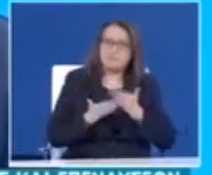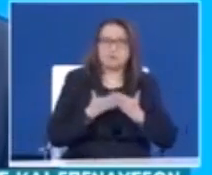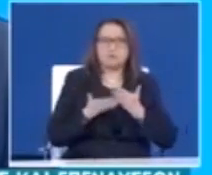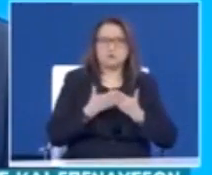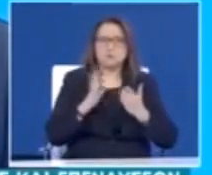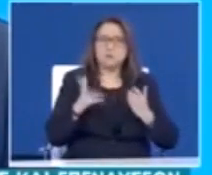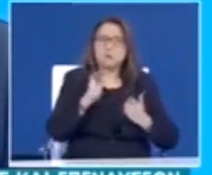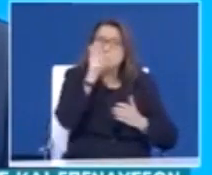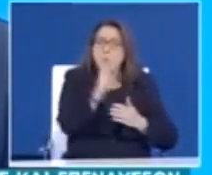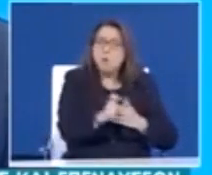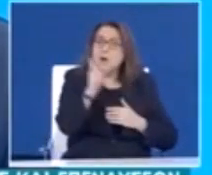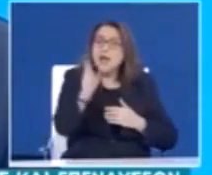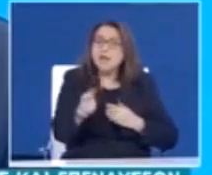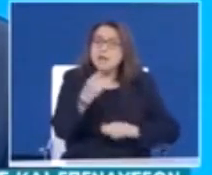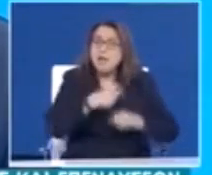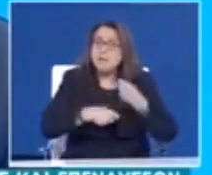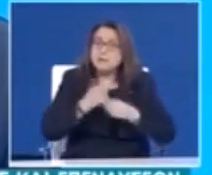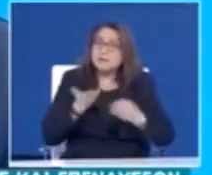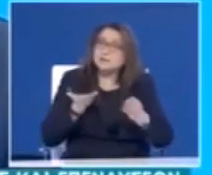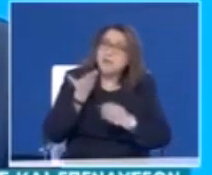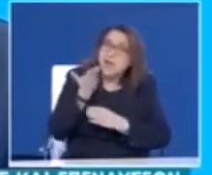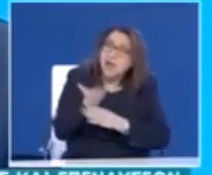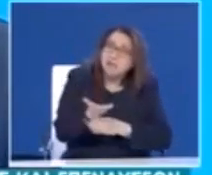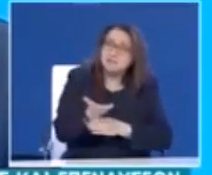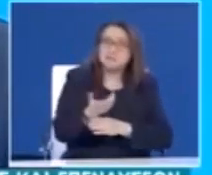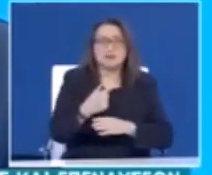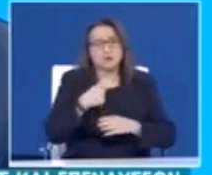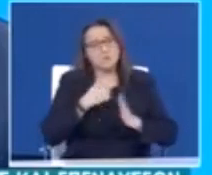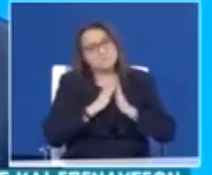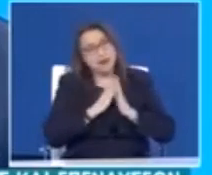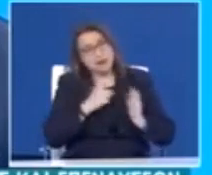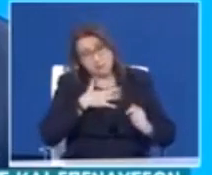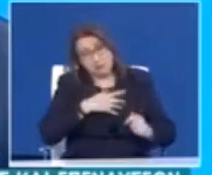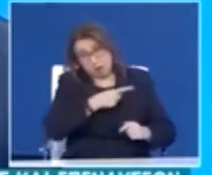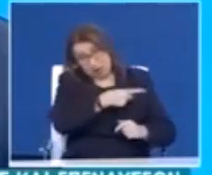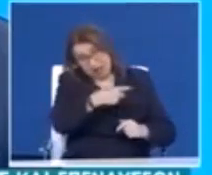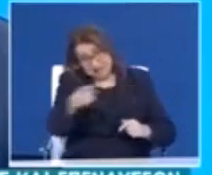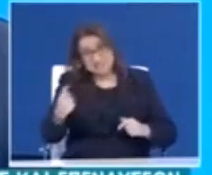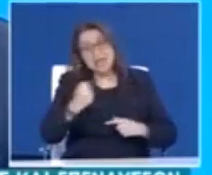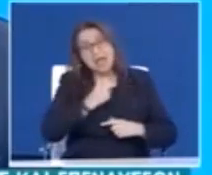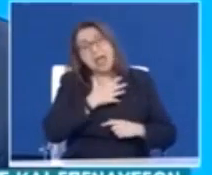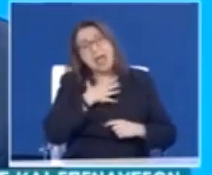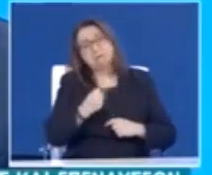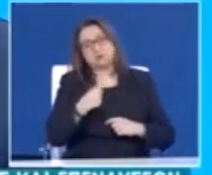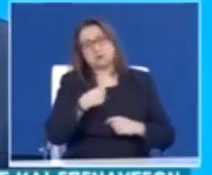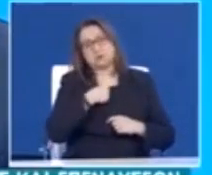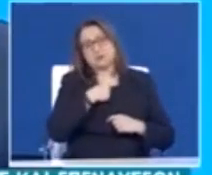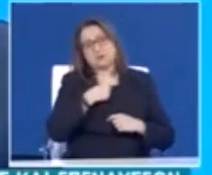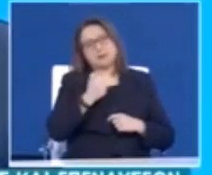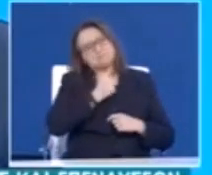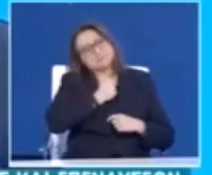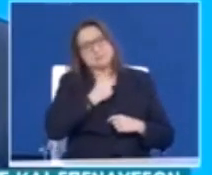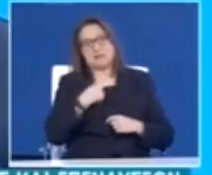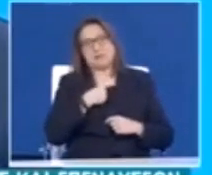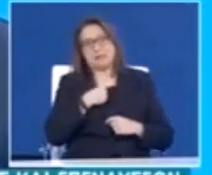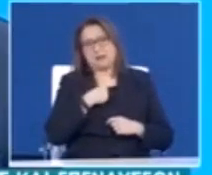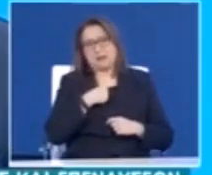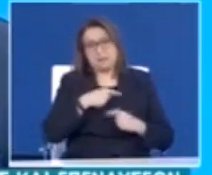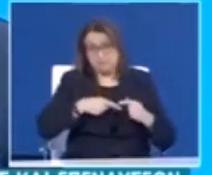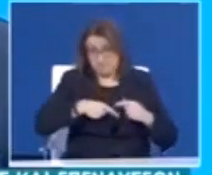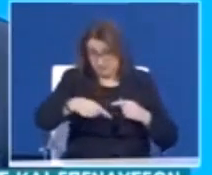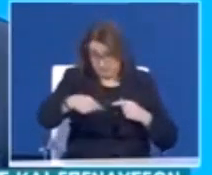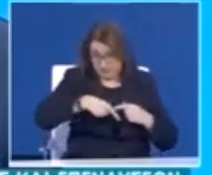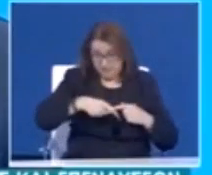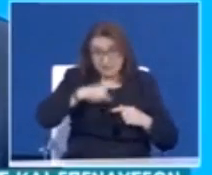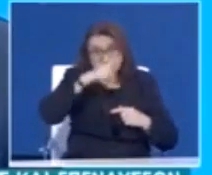ξεχωριστά. Θέλω να με πιστέψετε. Θα είναι μια δύσκολη χρονιά, αλλά όπως η Ελλάδα